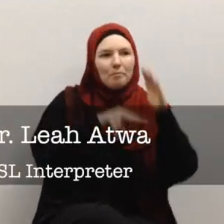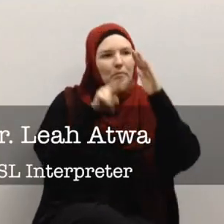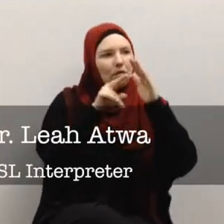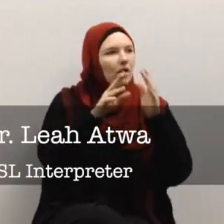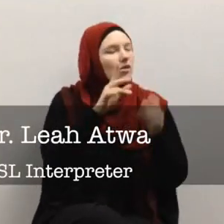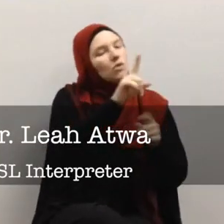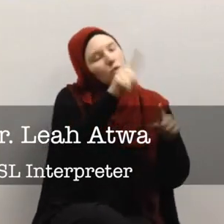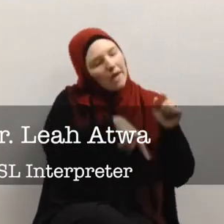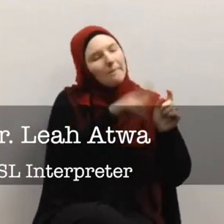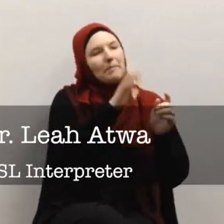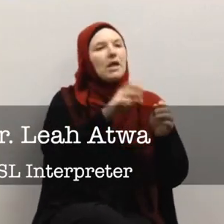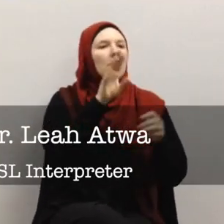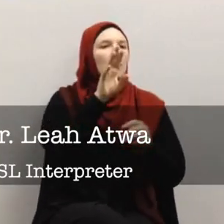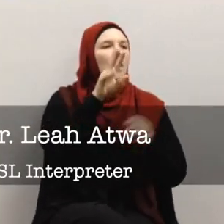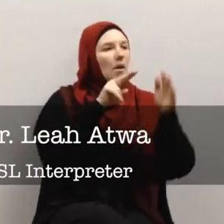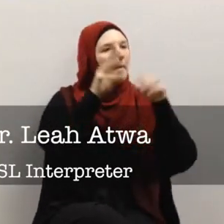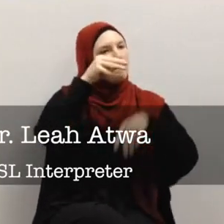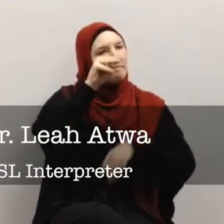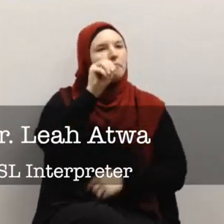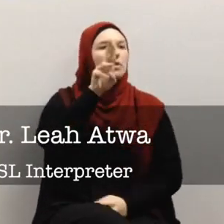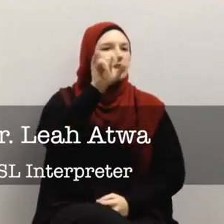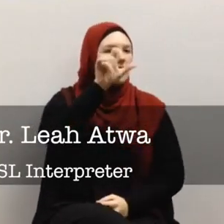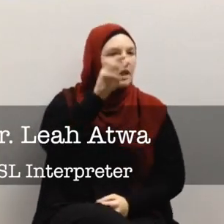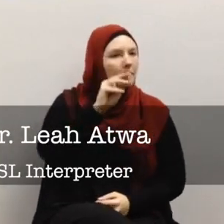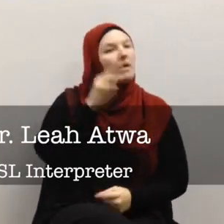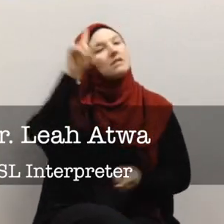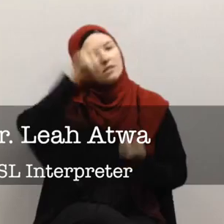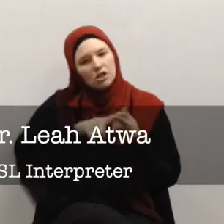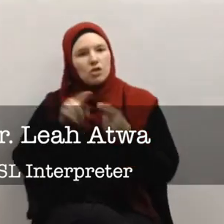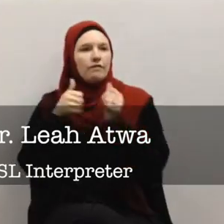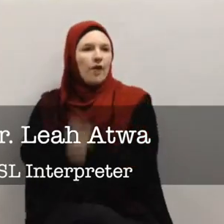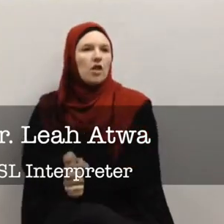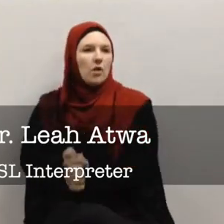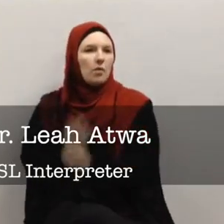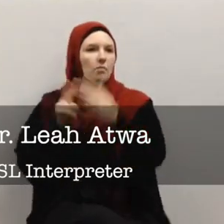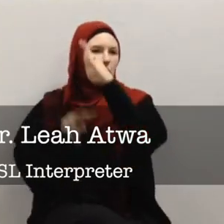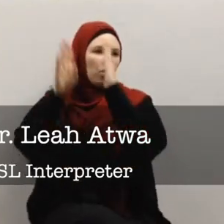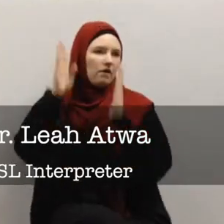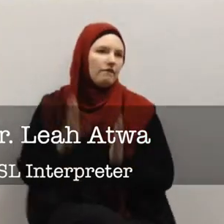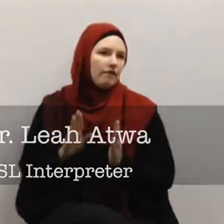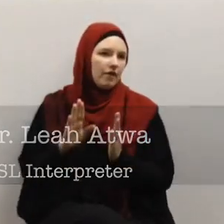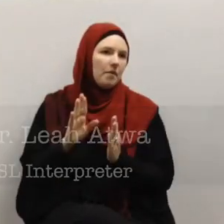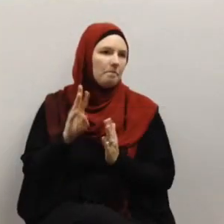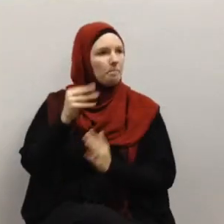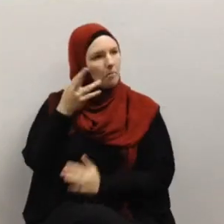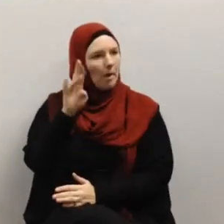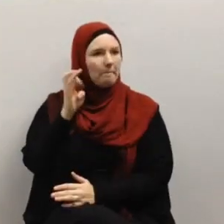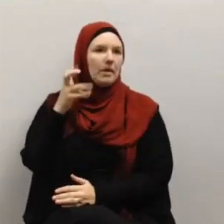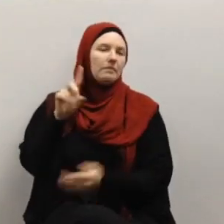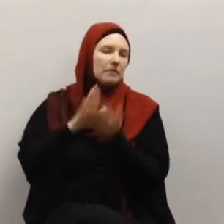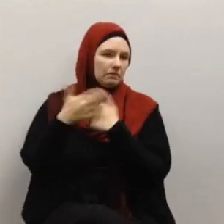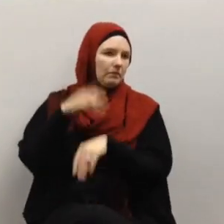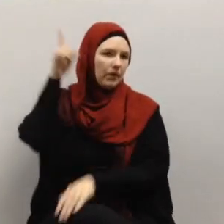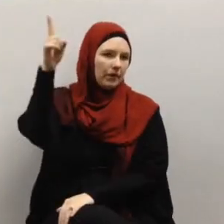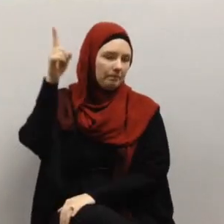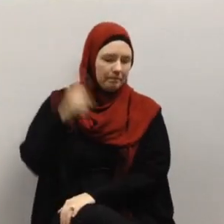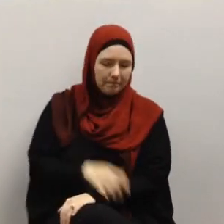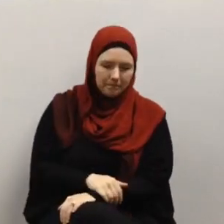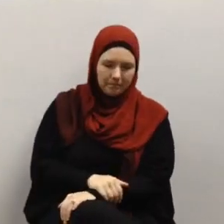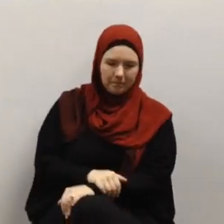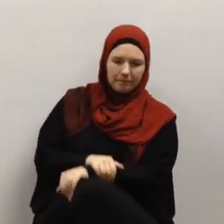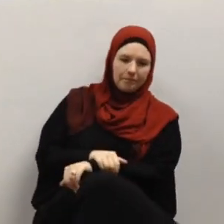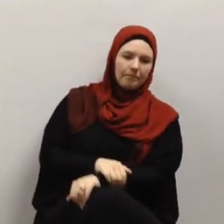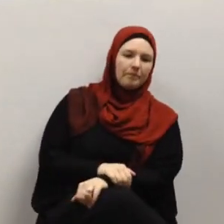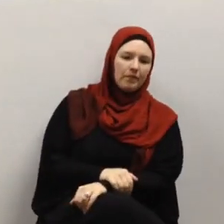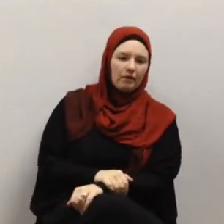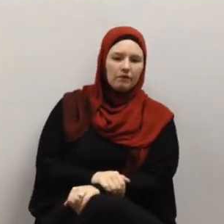else but Muhammad sallallahu alaihi wasallam. And then وَأُولِي الْأَمْرِ مِنْكُمْ,